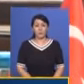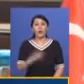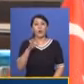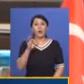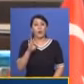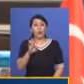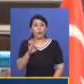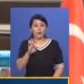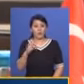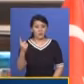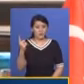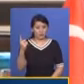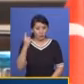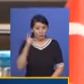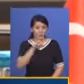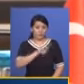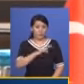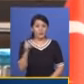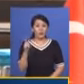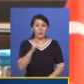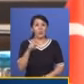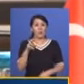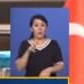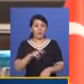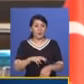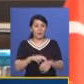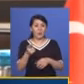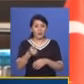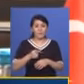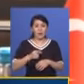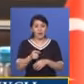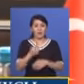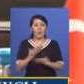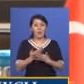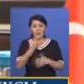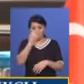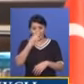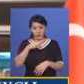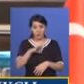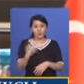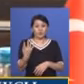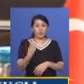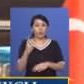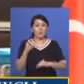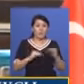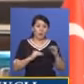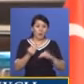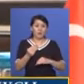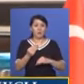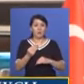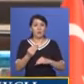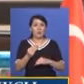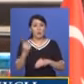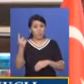Кол орталық барлық бөлімшелердің жұмысын қадағалайды. Дәрігерлердің өтініштерін қабылдап, егер дәрі не қажетті қондырғы жетпесе, оны арнайы